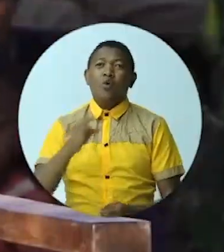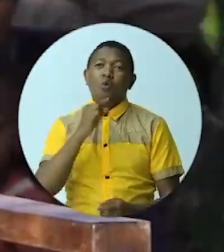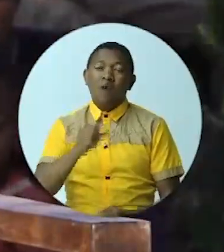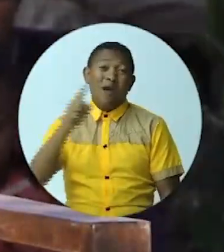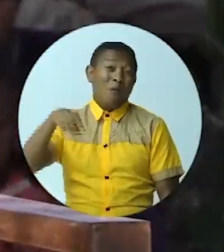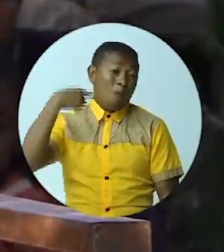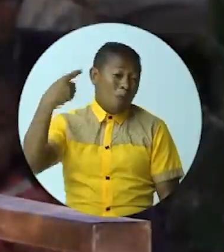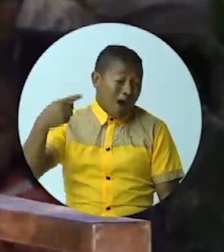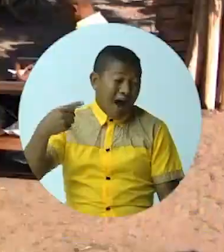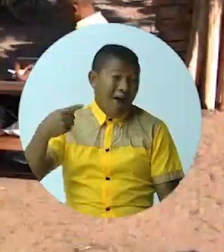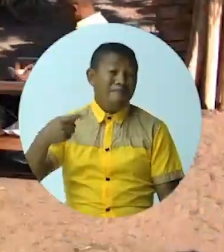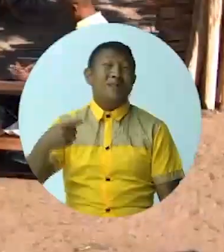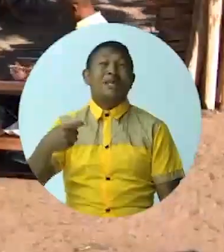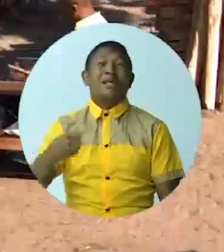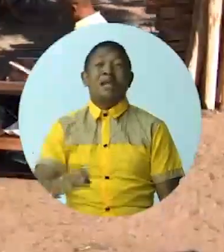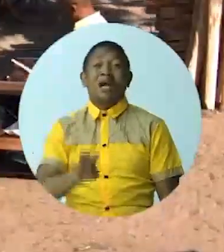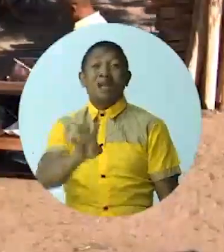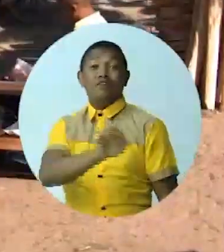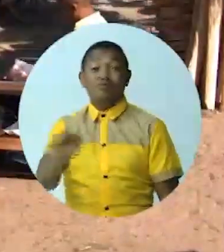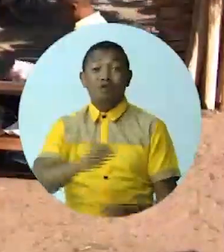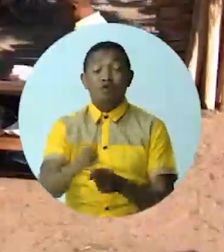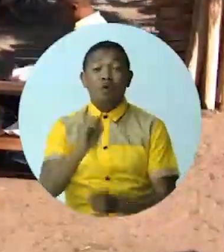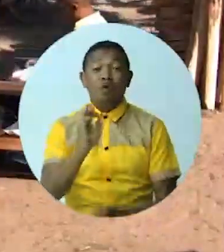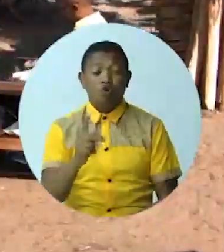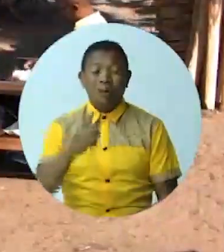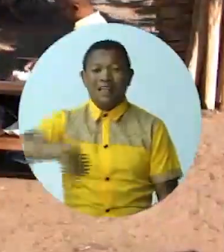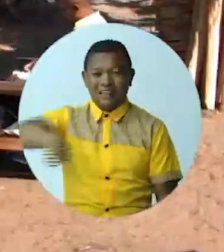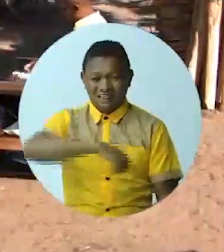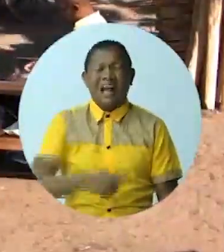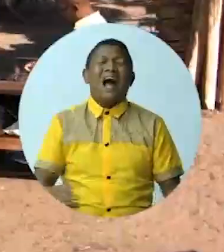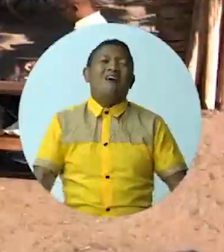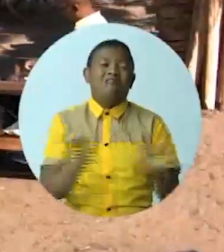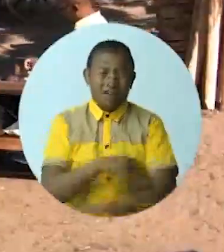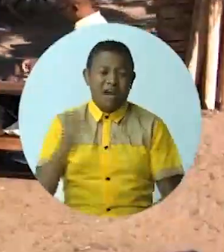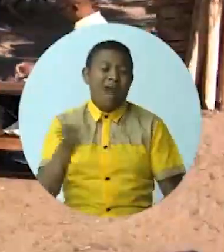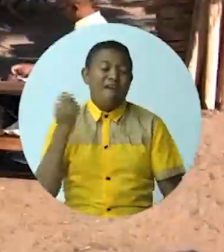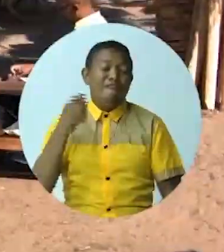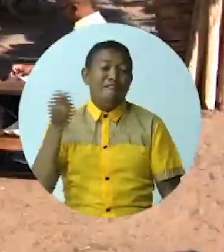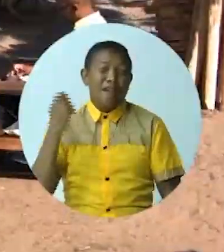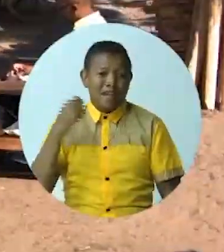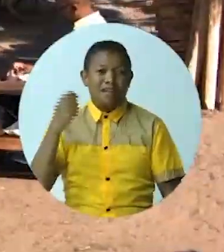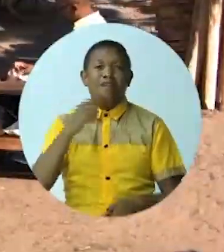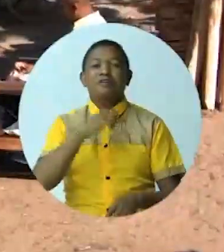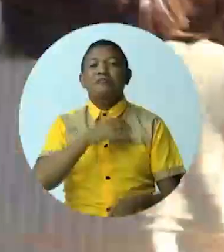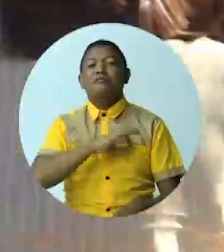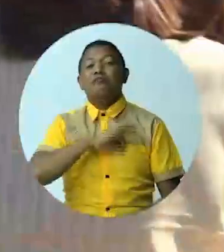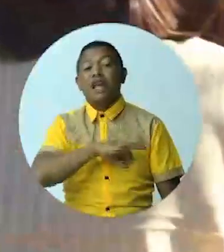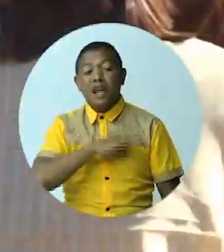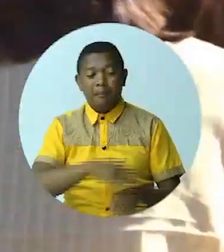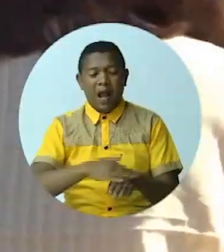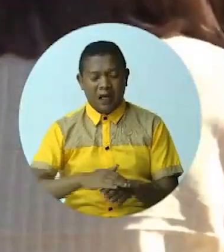ny fahaenimpolo taona nahazoan'ny Madagasikara ny fahaleovantena efatra oktobra isika izao a afaka folo andro